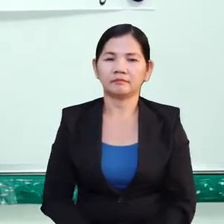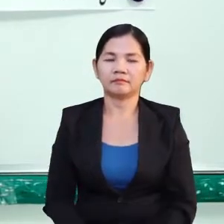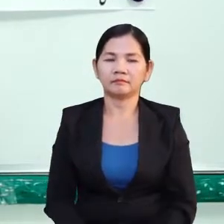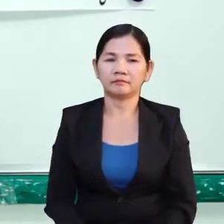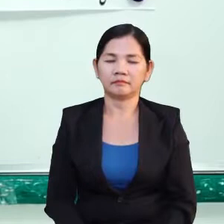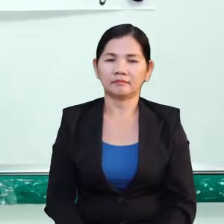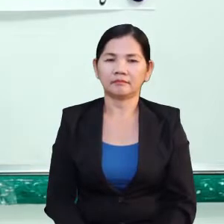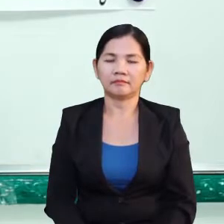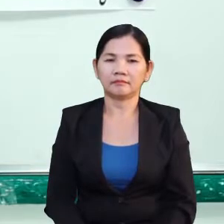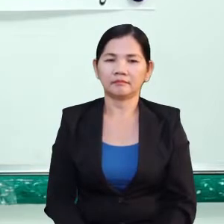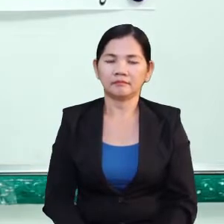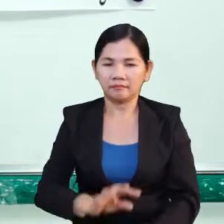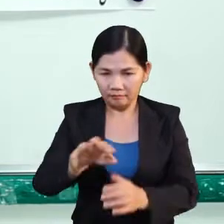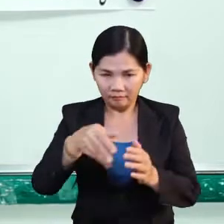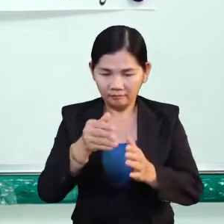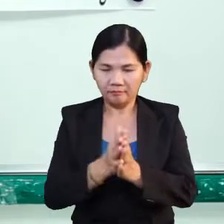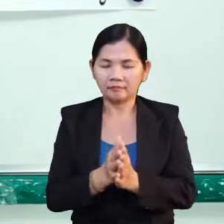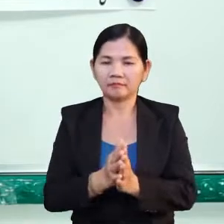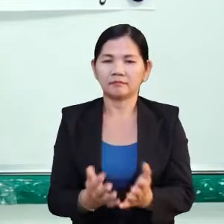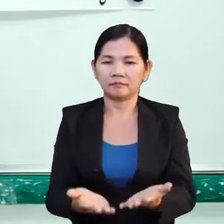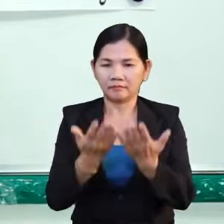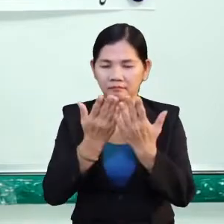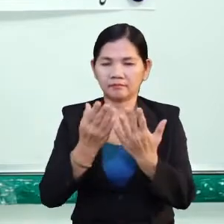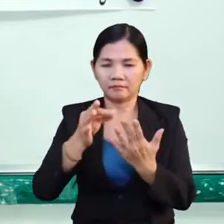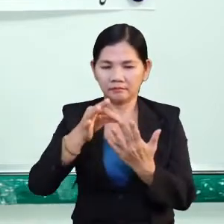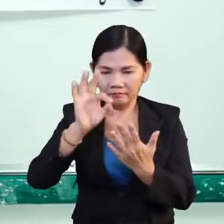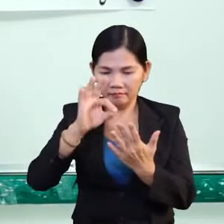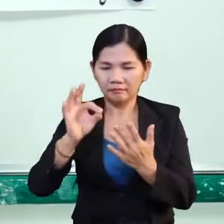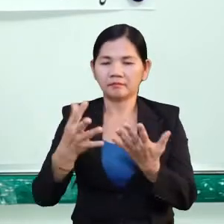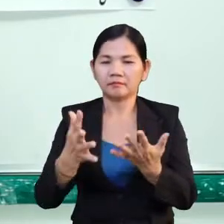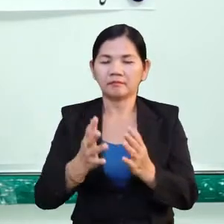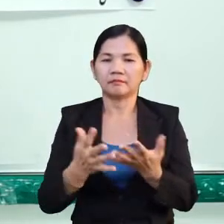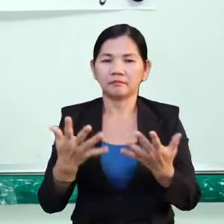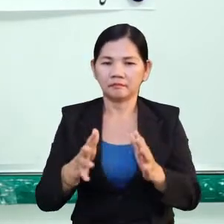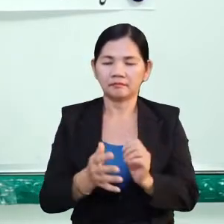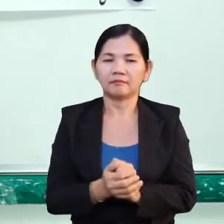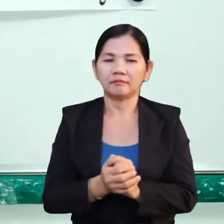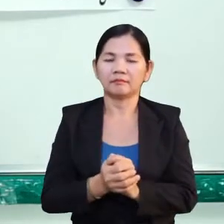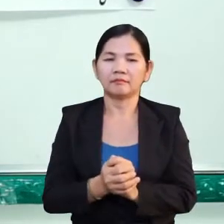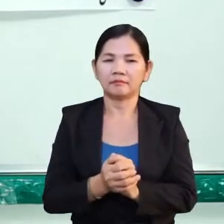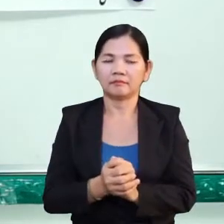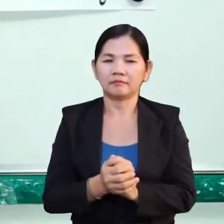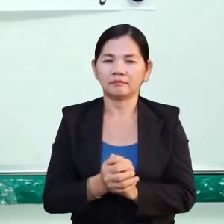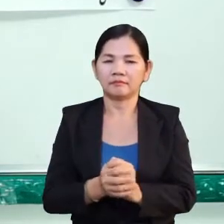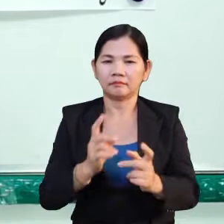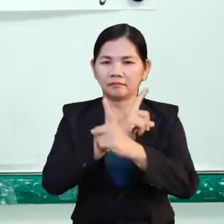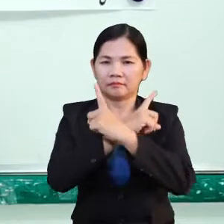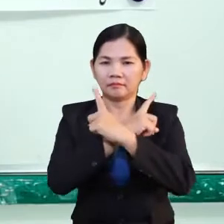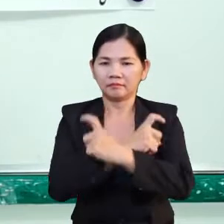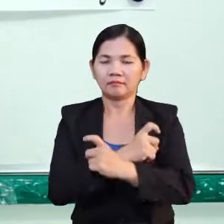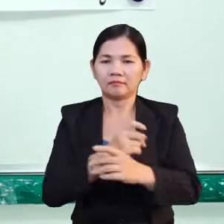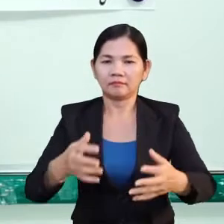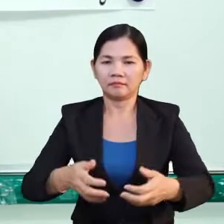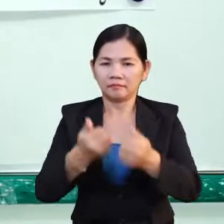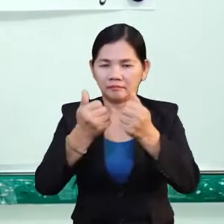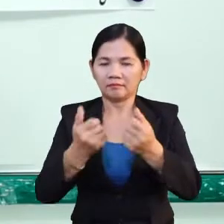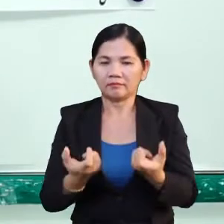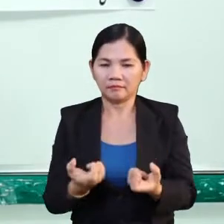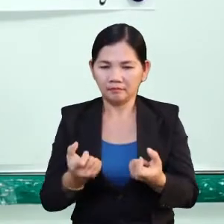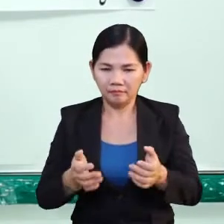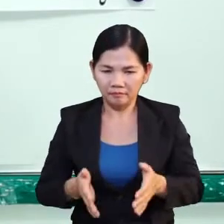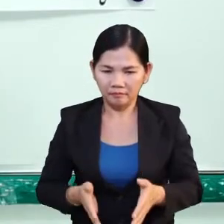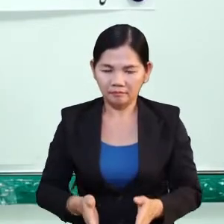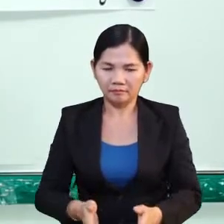ចាអរគុណឥឡូវអ្នកគ្រូផ្ទៀងផ្ទាត់ចំណោយរបស់កូនទាំងអស់គ្នាឡើងវិញអញ្ចឹងដើម្បីបង្ការគ្រោះថ្នាក់នៅតាមផ្លូវ